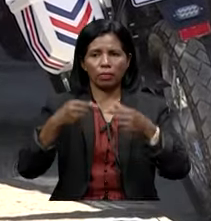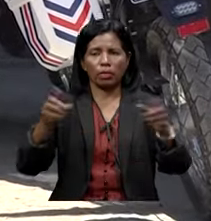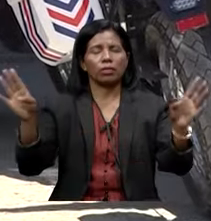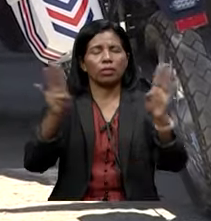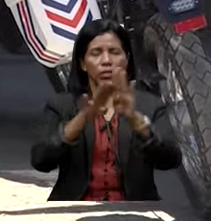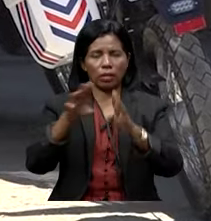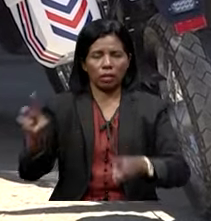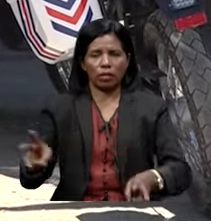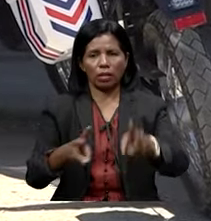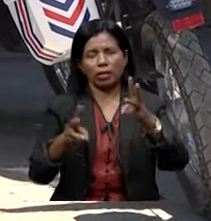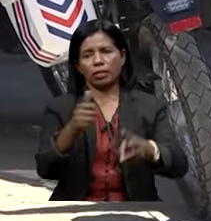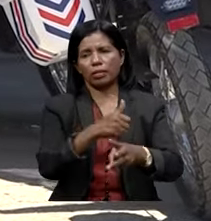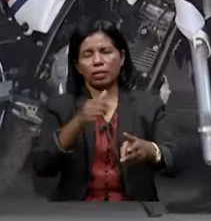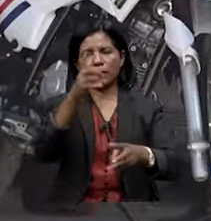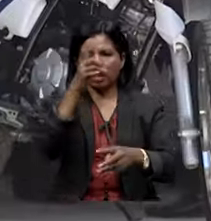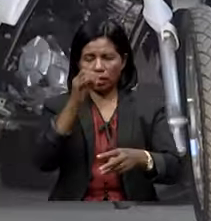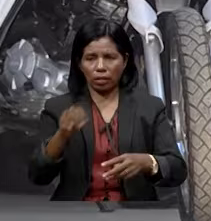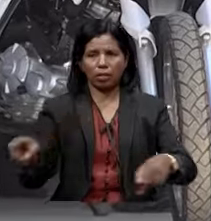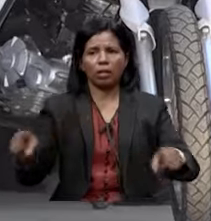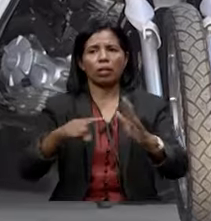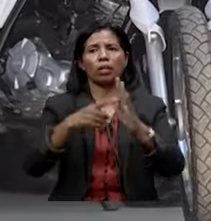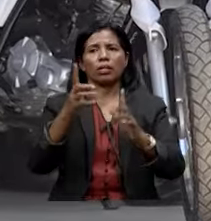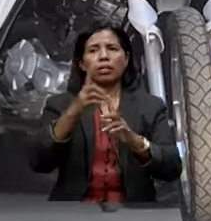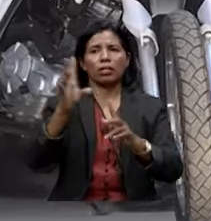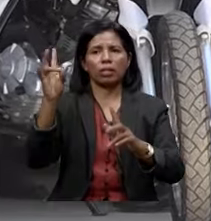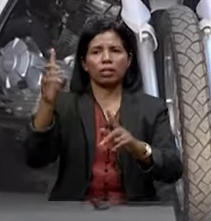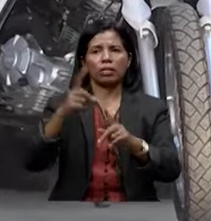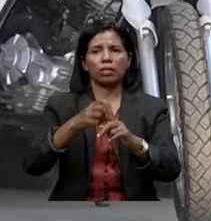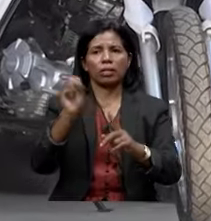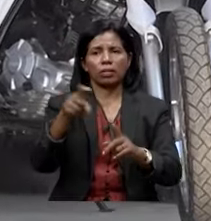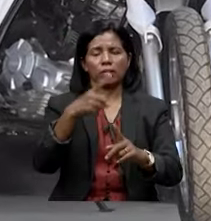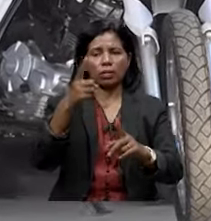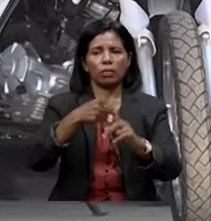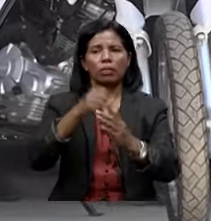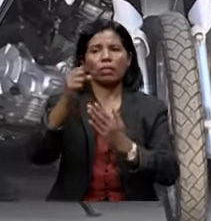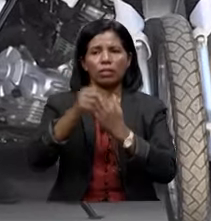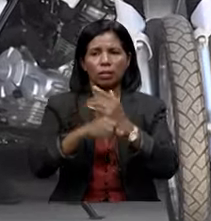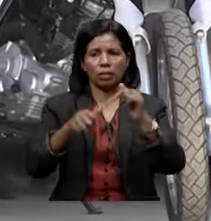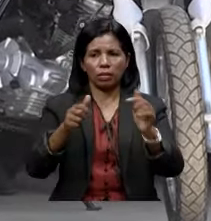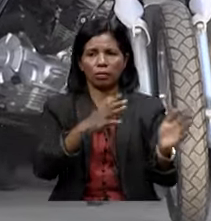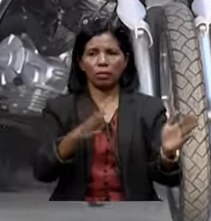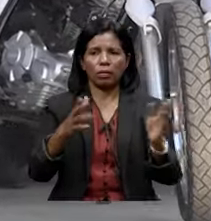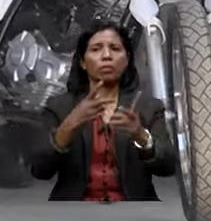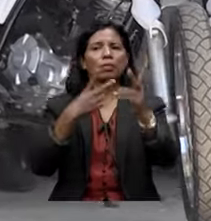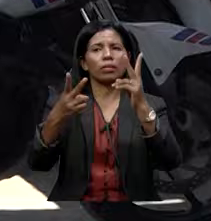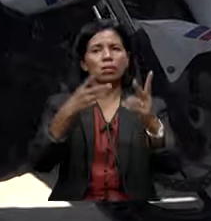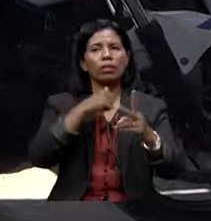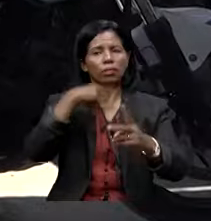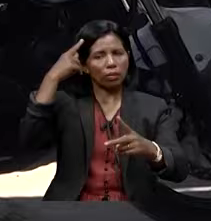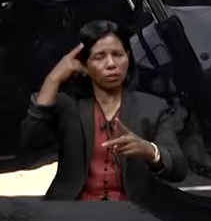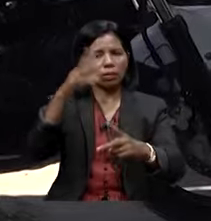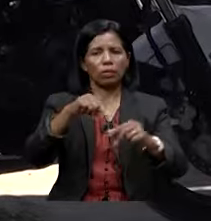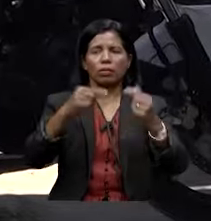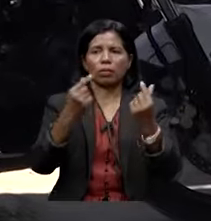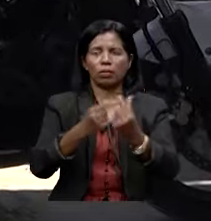tutakadalan protocolo balun e a capital dili, a huia lorong hitu to lorong samar singida fulan setembrne, o diperpara ba visita Papa Francisco, honi